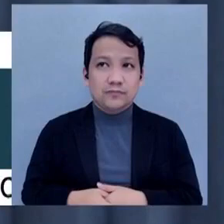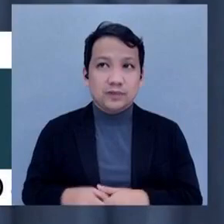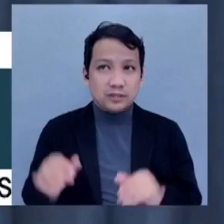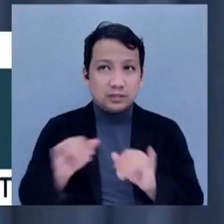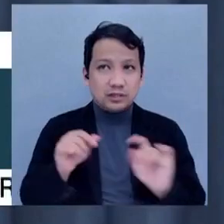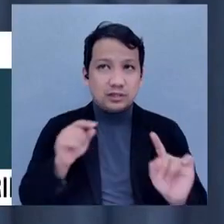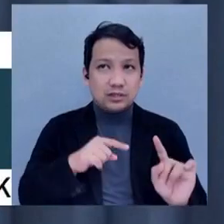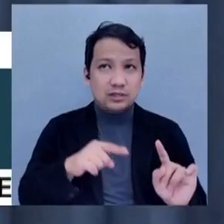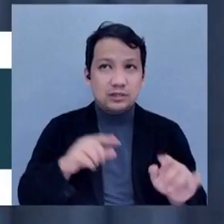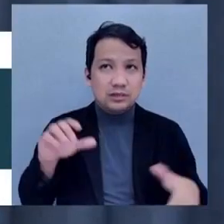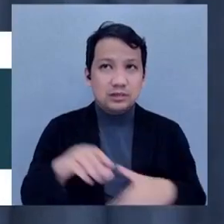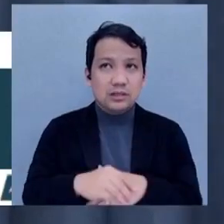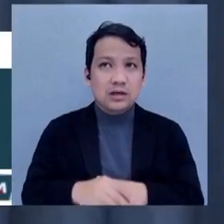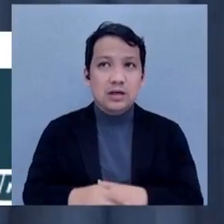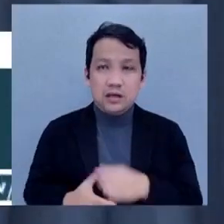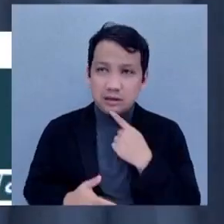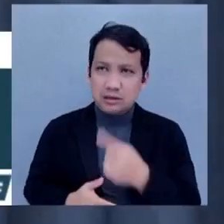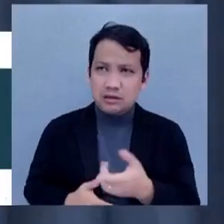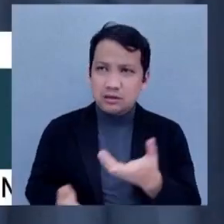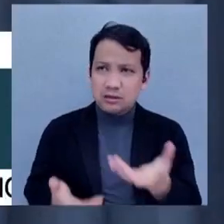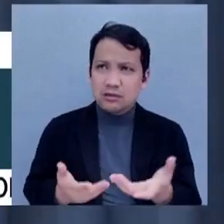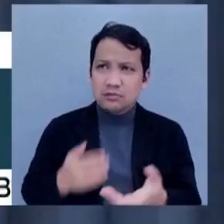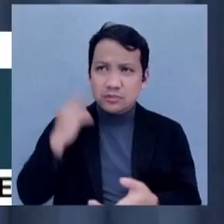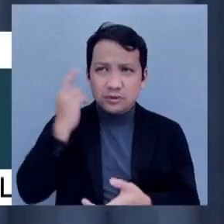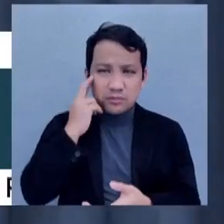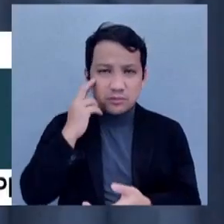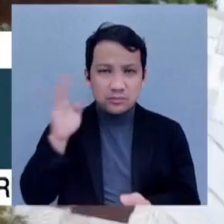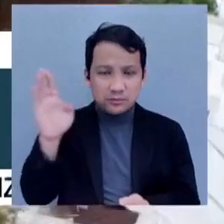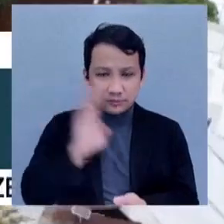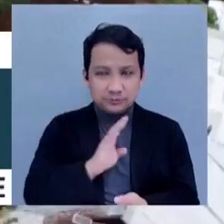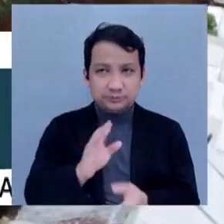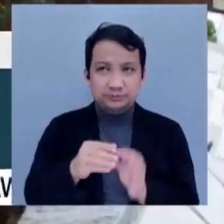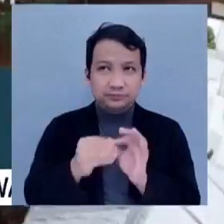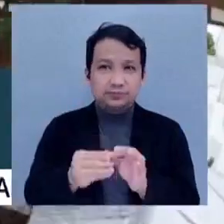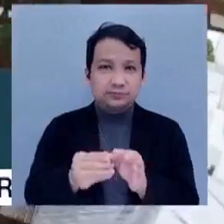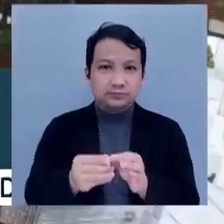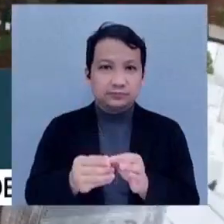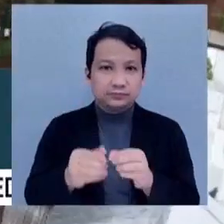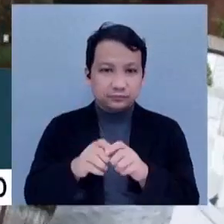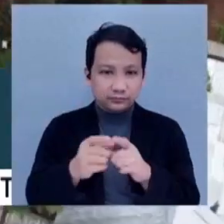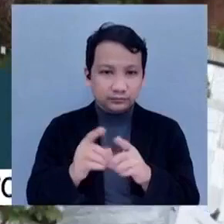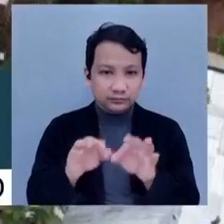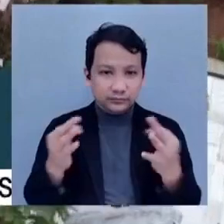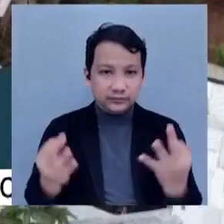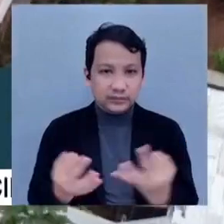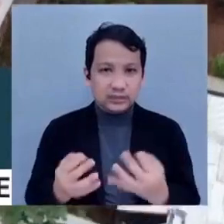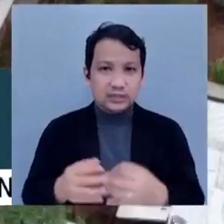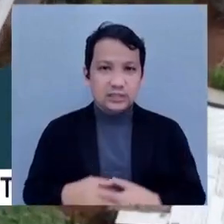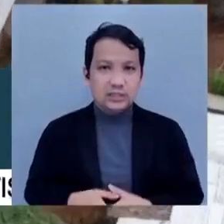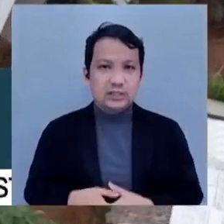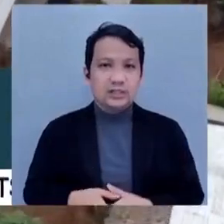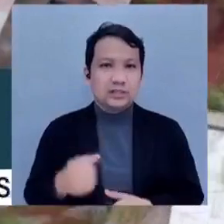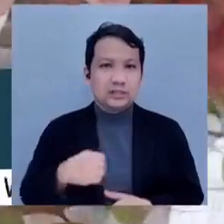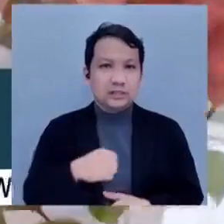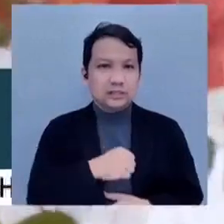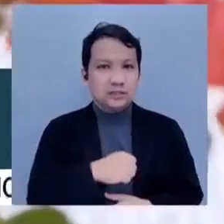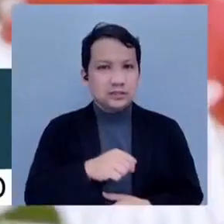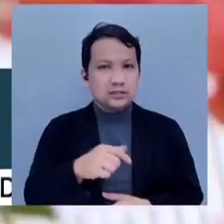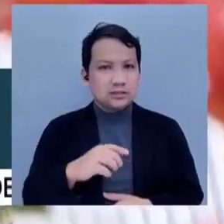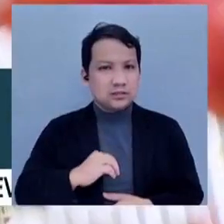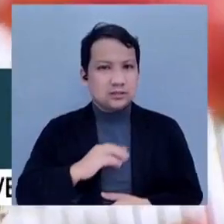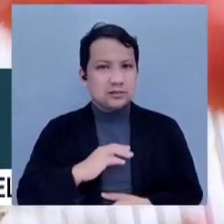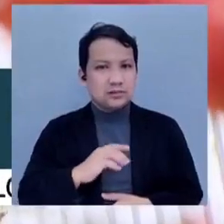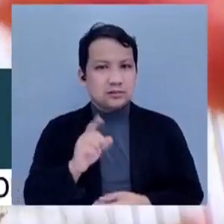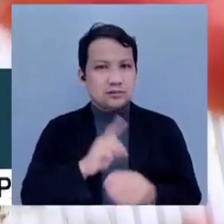kanila. Dahil doon ay nasira yung kanilang mga pamilya. The senator is also confident that aside from Surigao